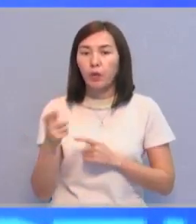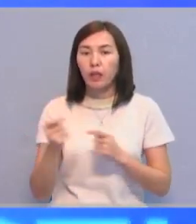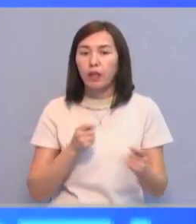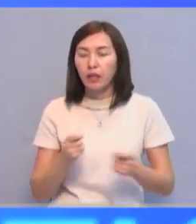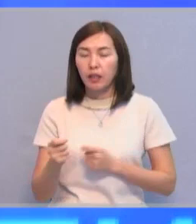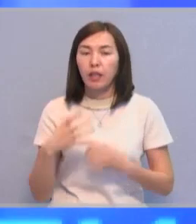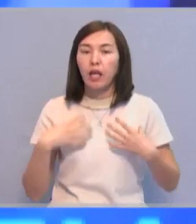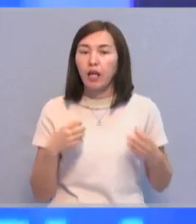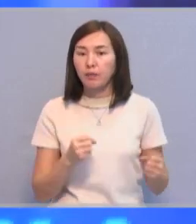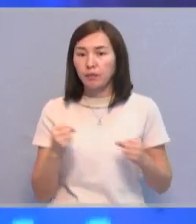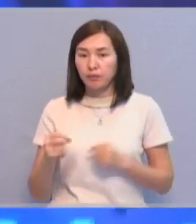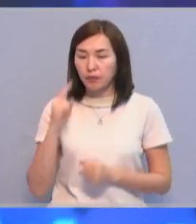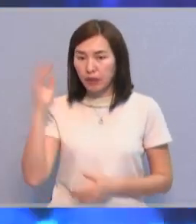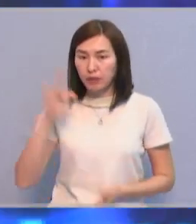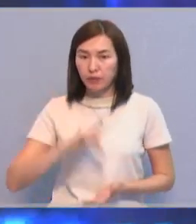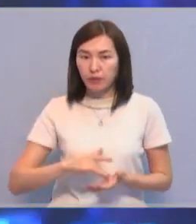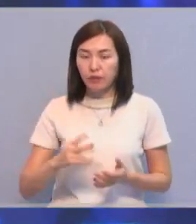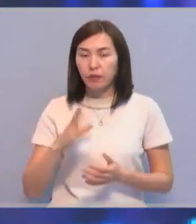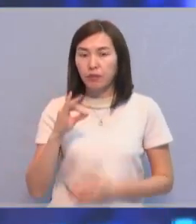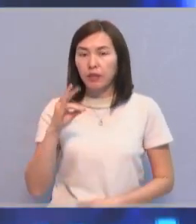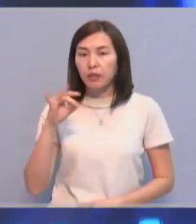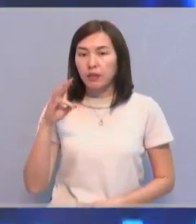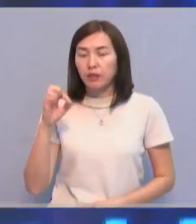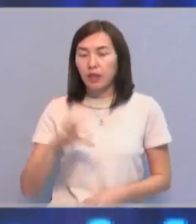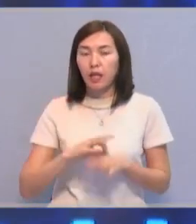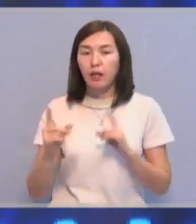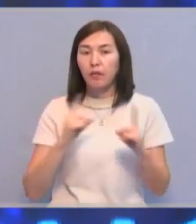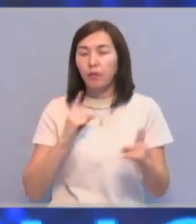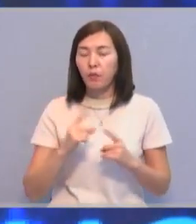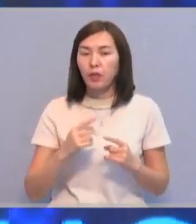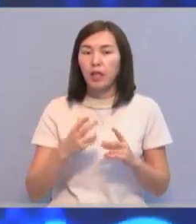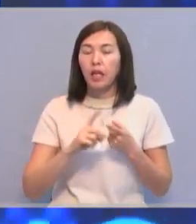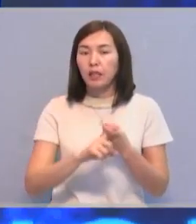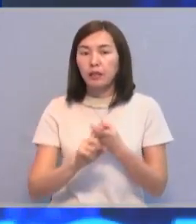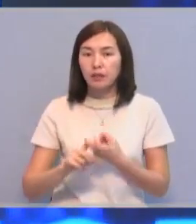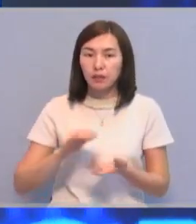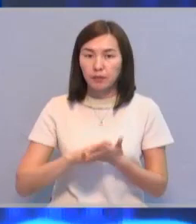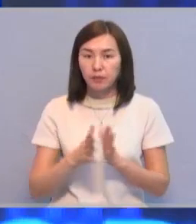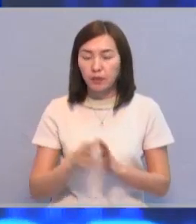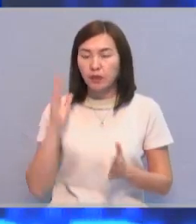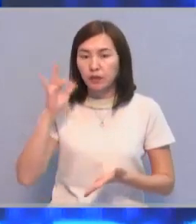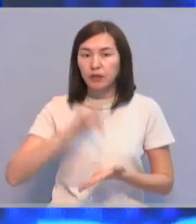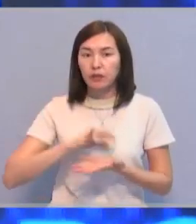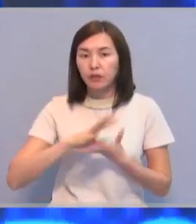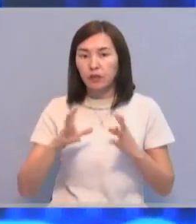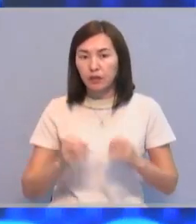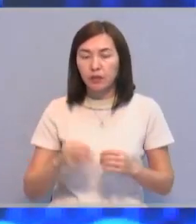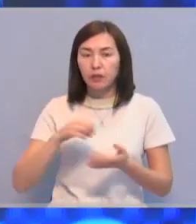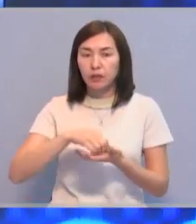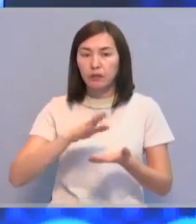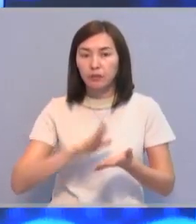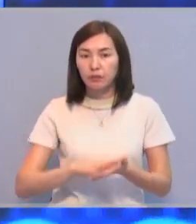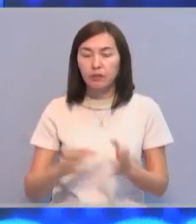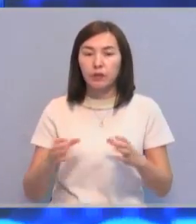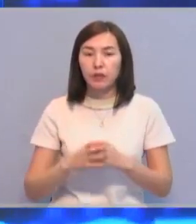руководителя управления здравоохранения города Шымкент Покачан Пазилов провел брифинг об эпидемиологической ситуации в городе и результатах